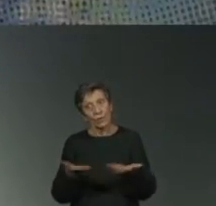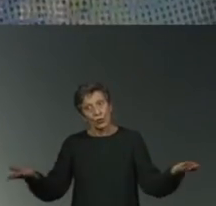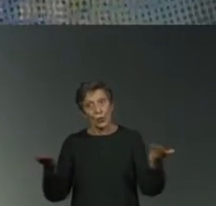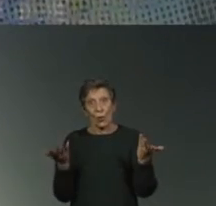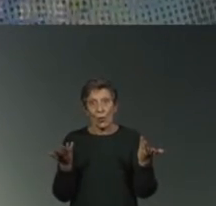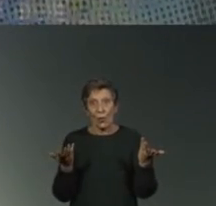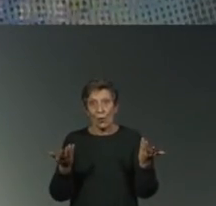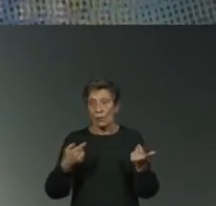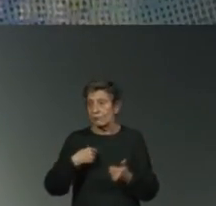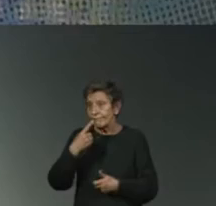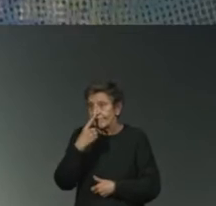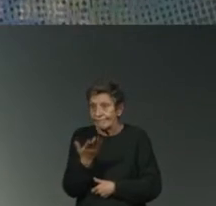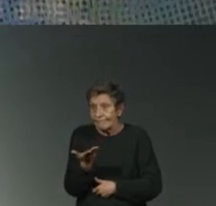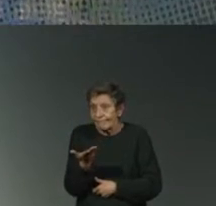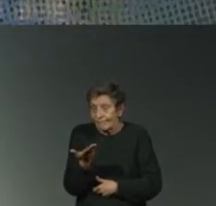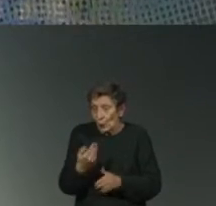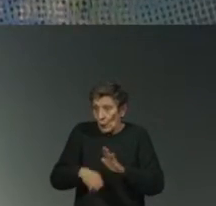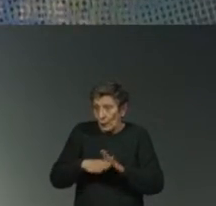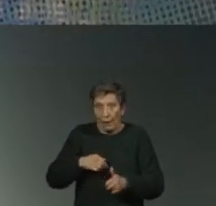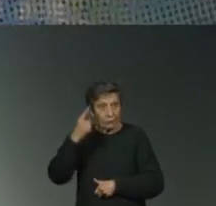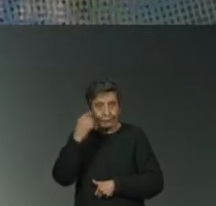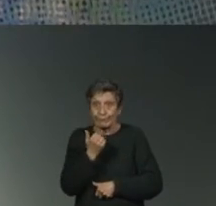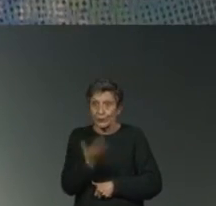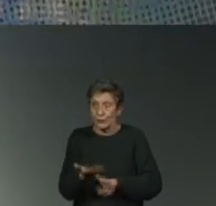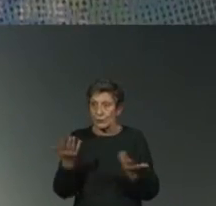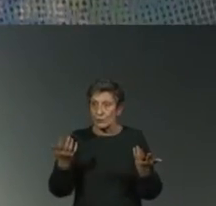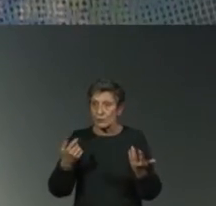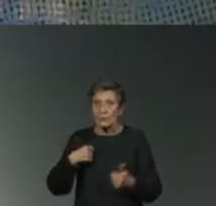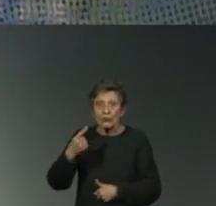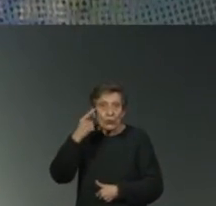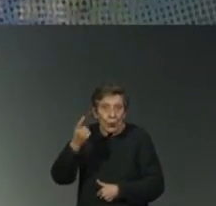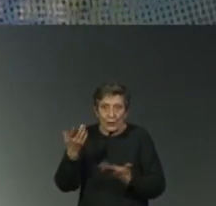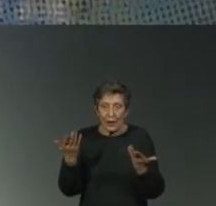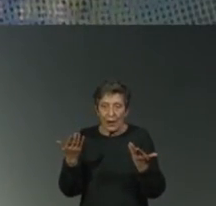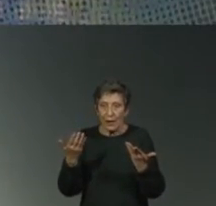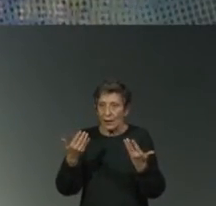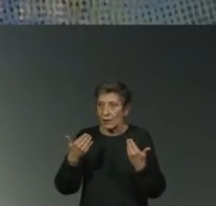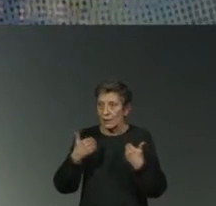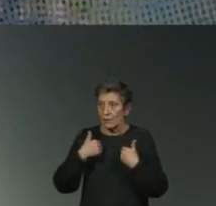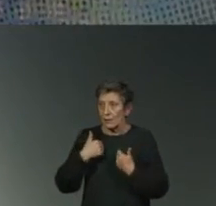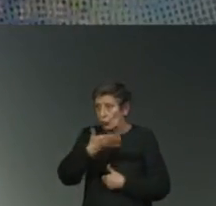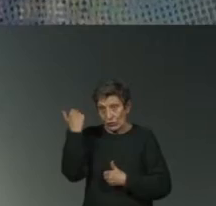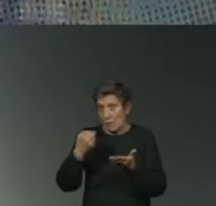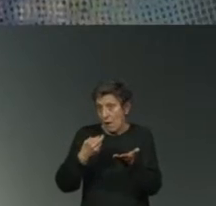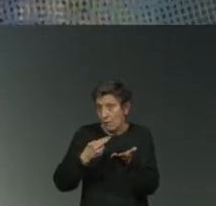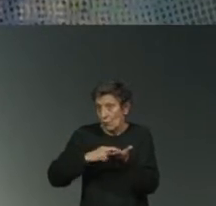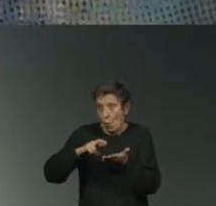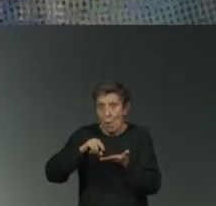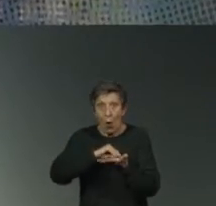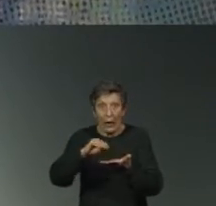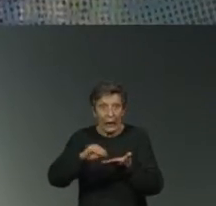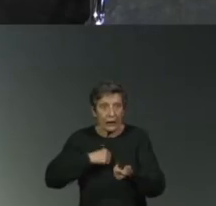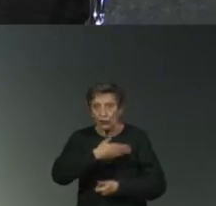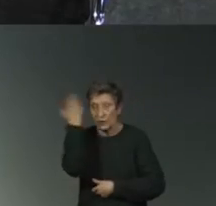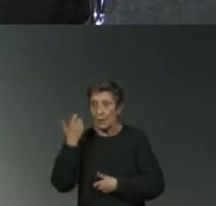suis incapable. C'est-à-dire qu'en réalité, je pense être incapable... Je ne sais pas écrire de roman. Tous